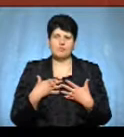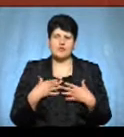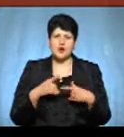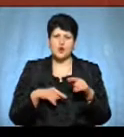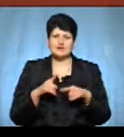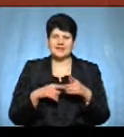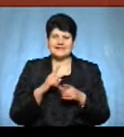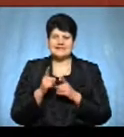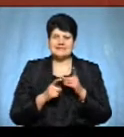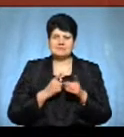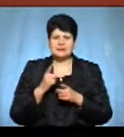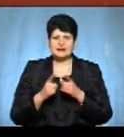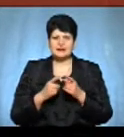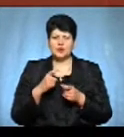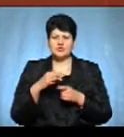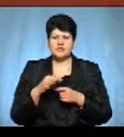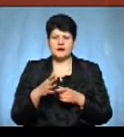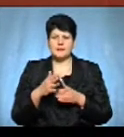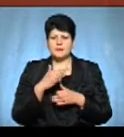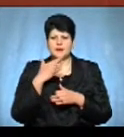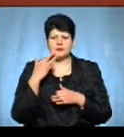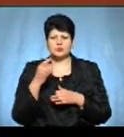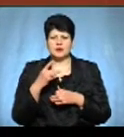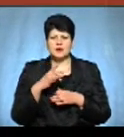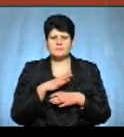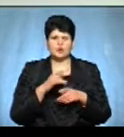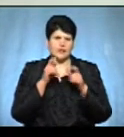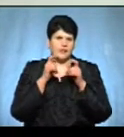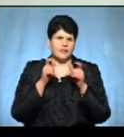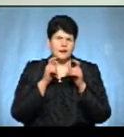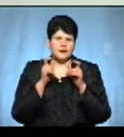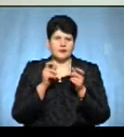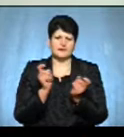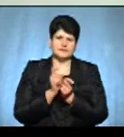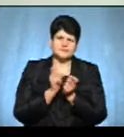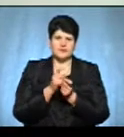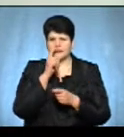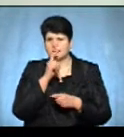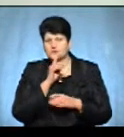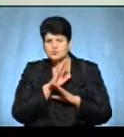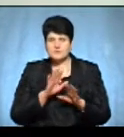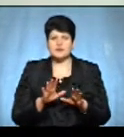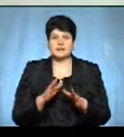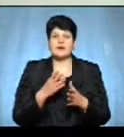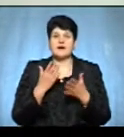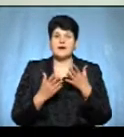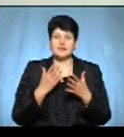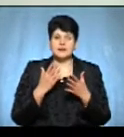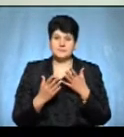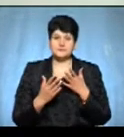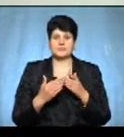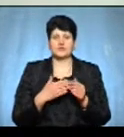суттєво змінилася, хоча не раз було і крики, і нерозуміння цього всього, але все ж